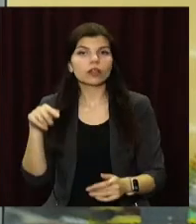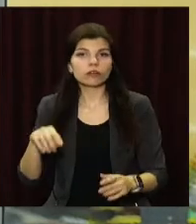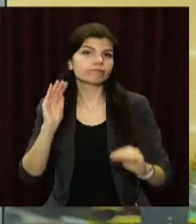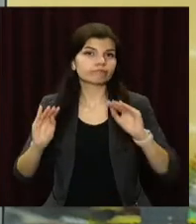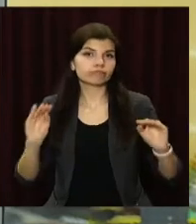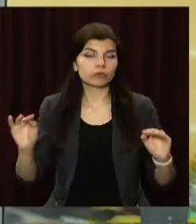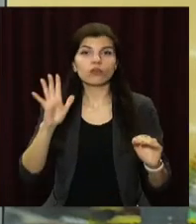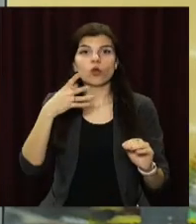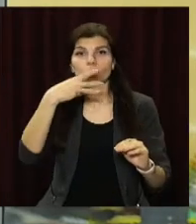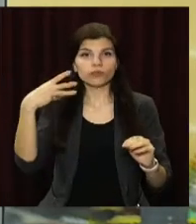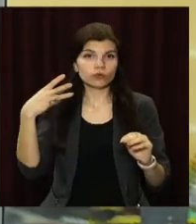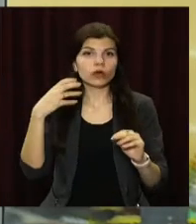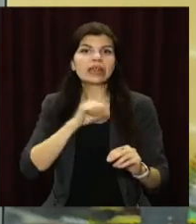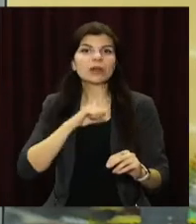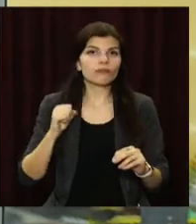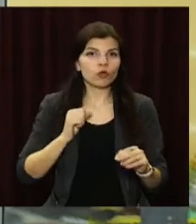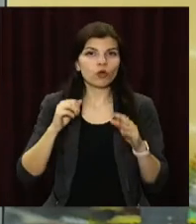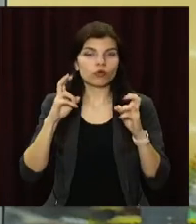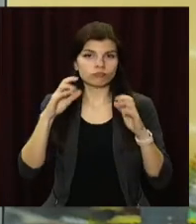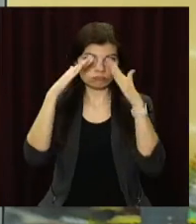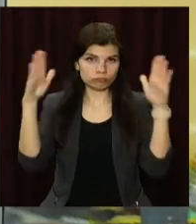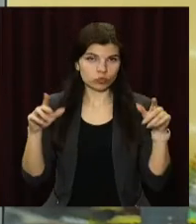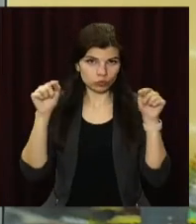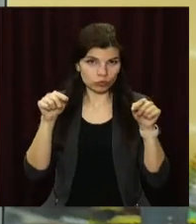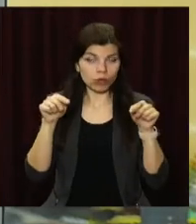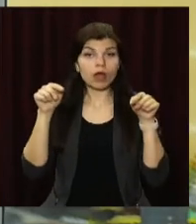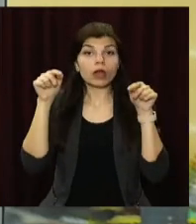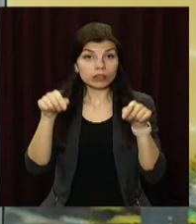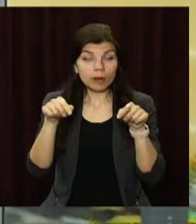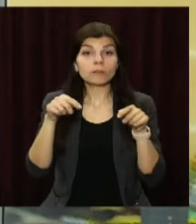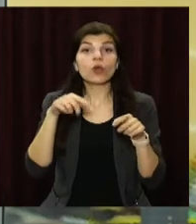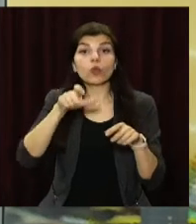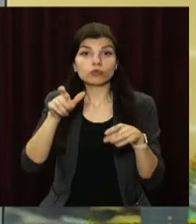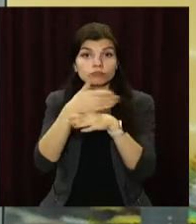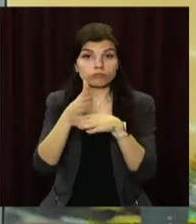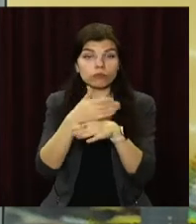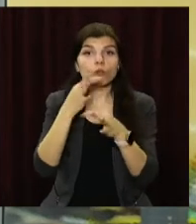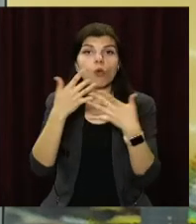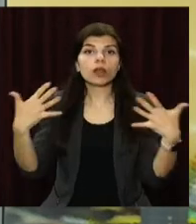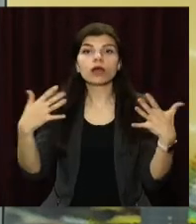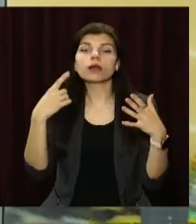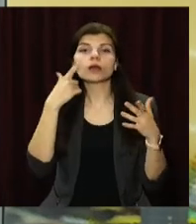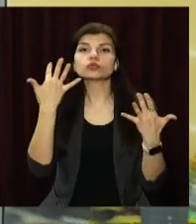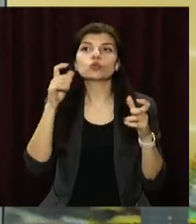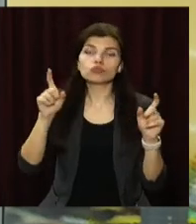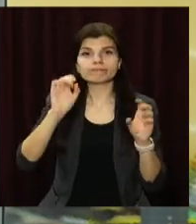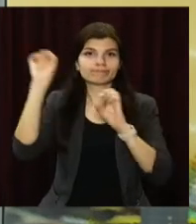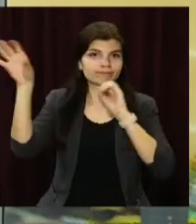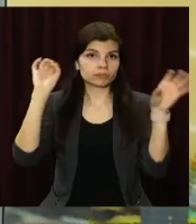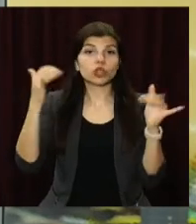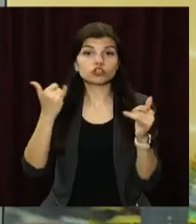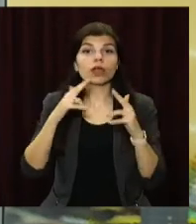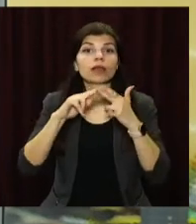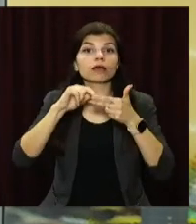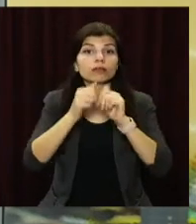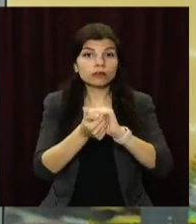облаштували у триповерховому терапевтичному корпусі, а звідти пацієнтів розподілили по інших закладах. Тепер кам'янчан хворих на